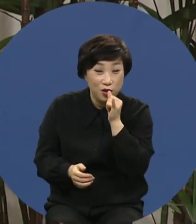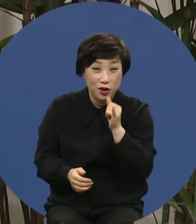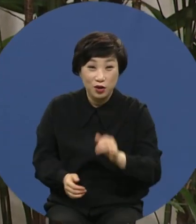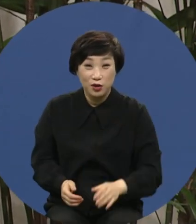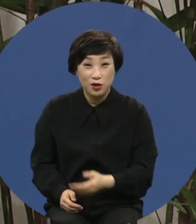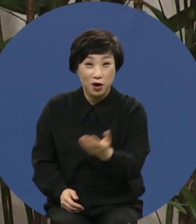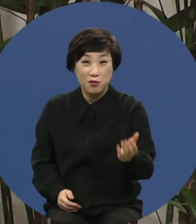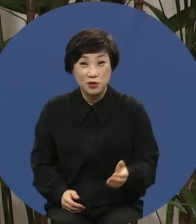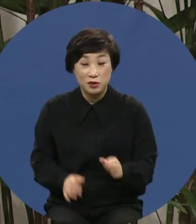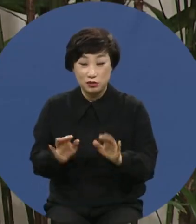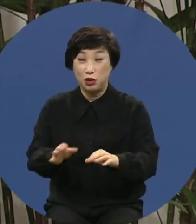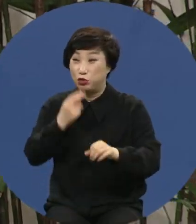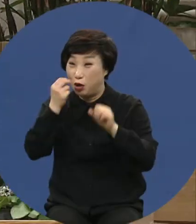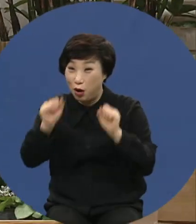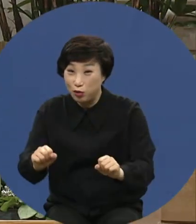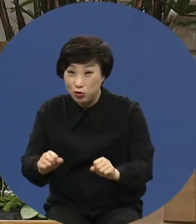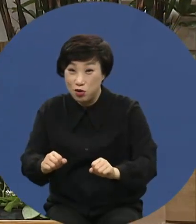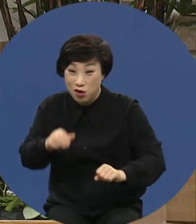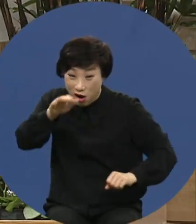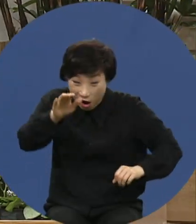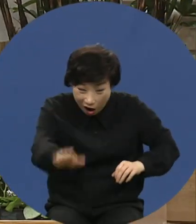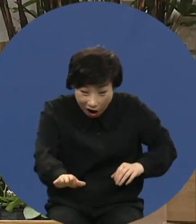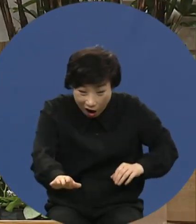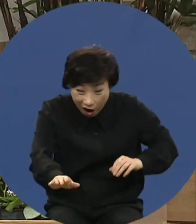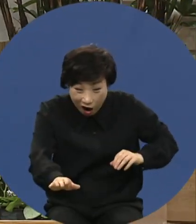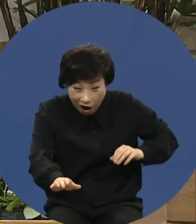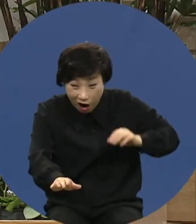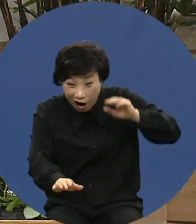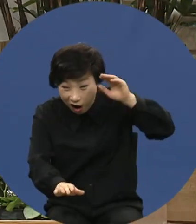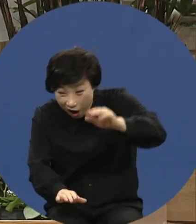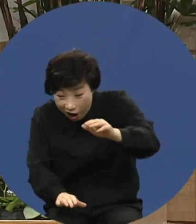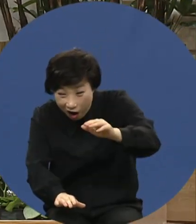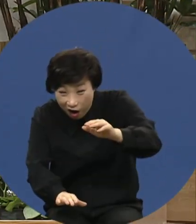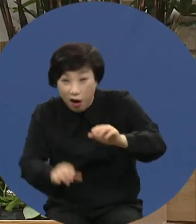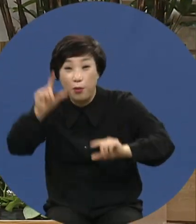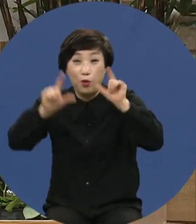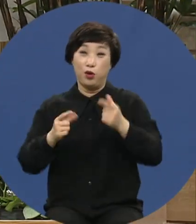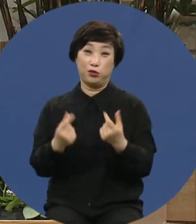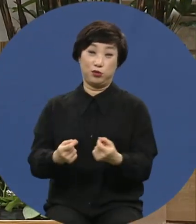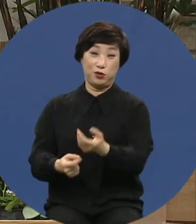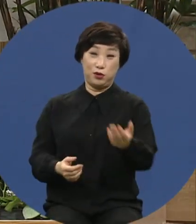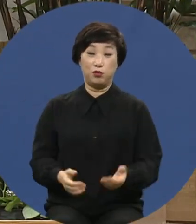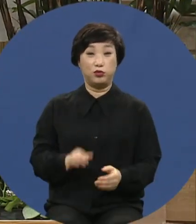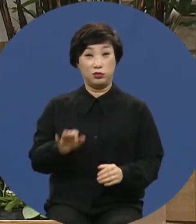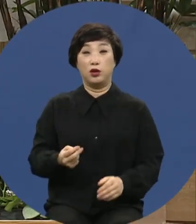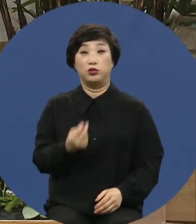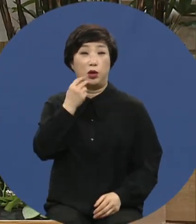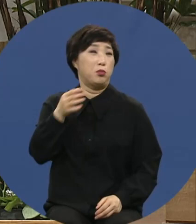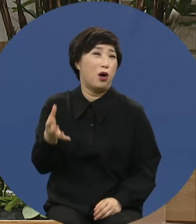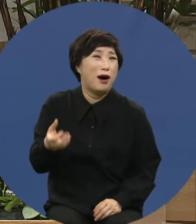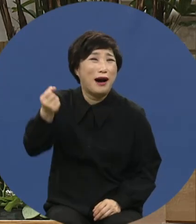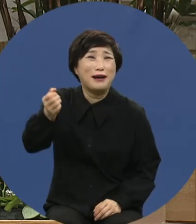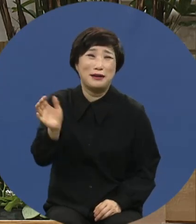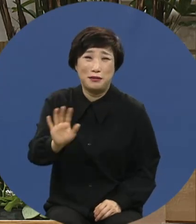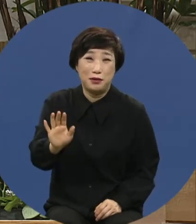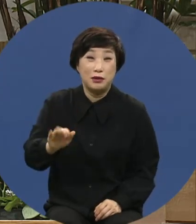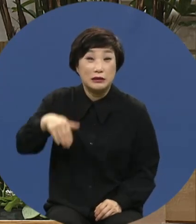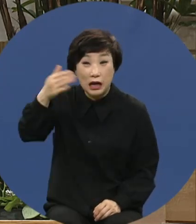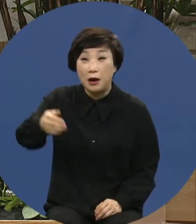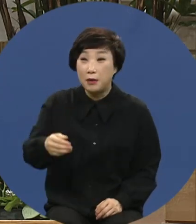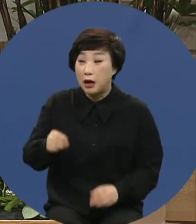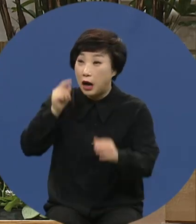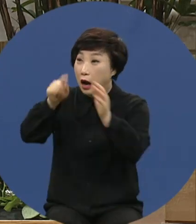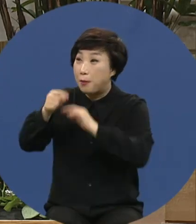짐승도 꼭 살아서 걸어가는 생겼어요. 근데 생명이 없어요. 그 다음에 갔더니 또